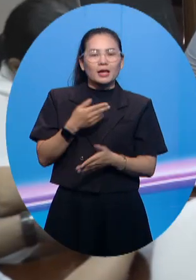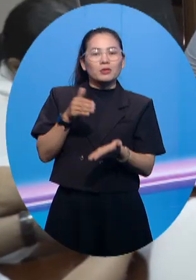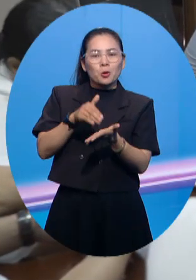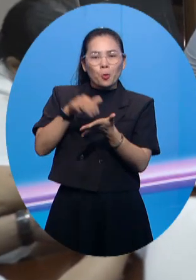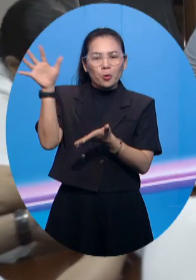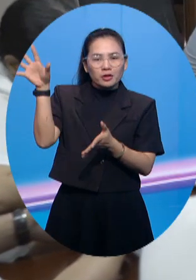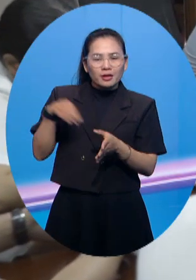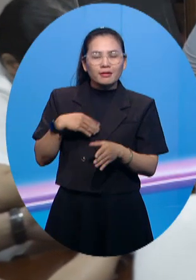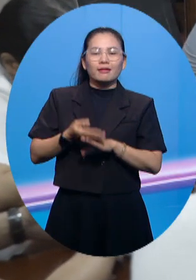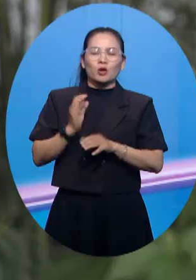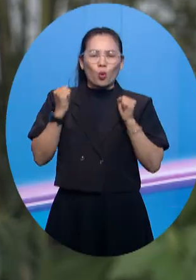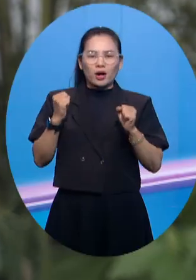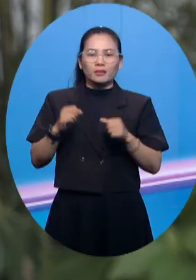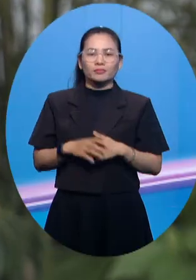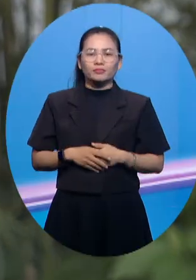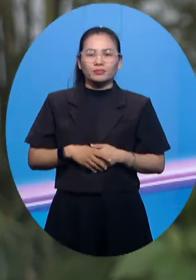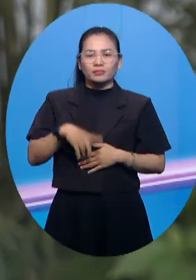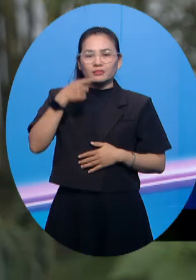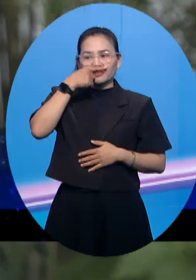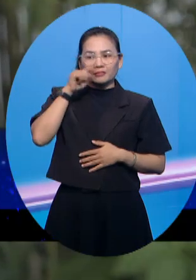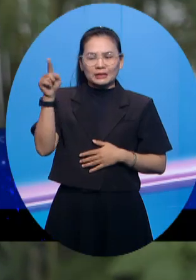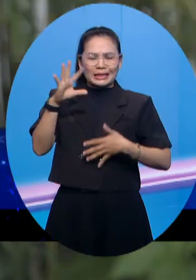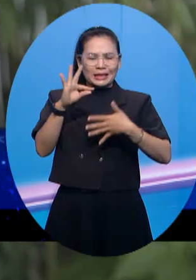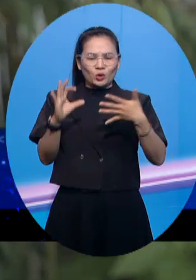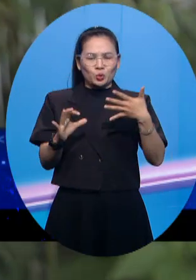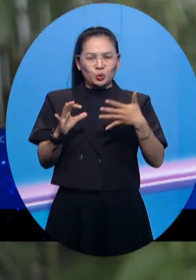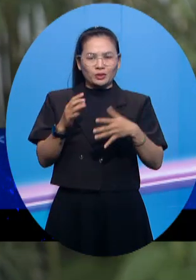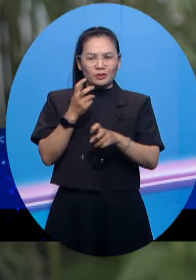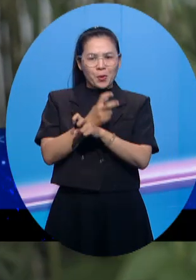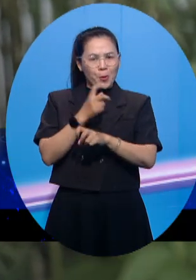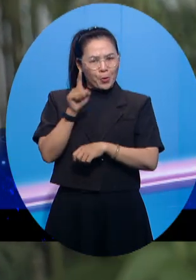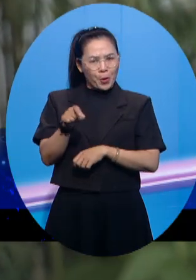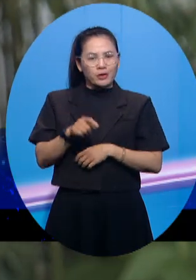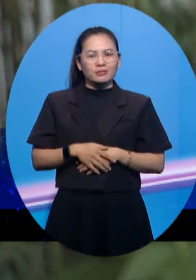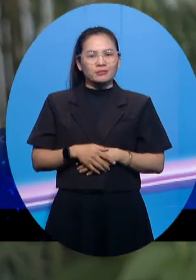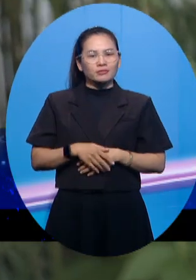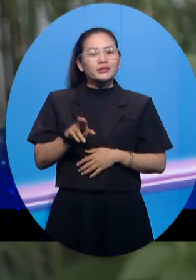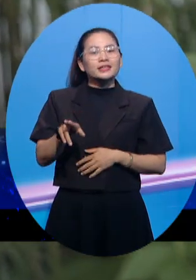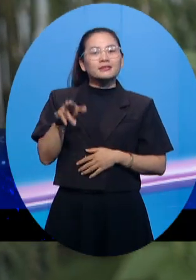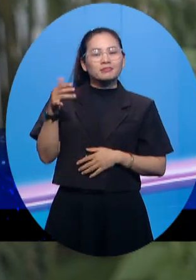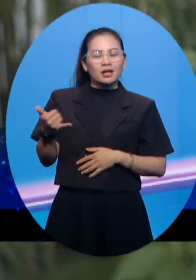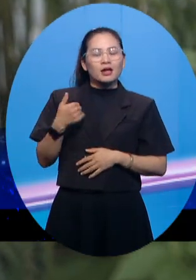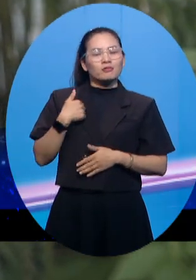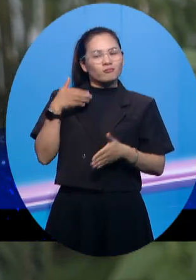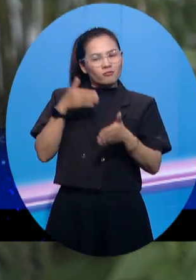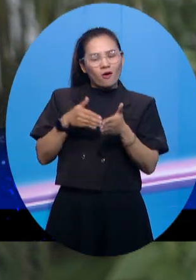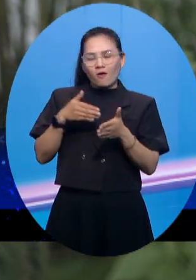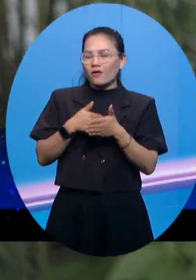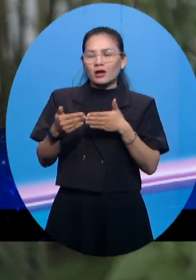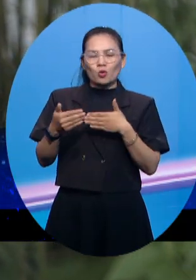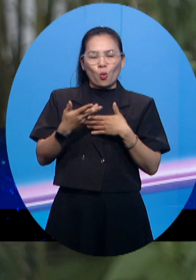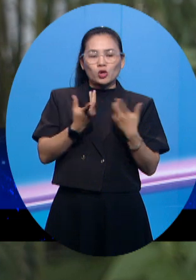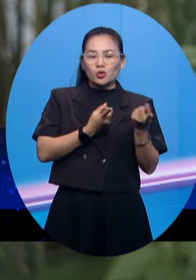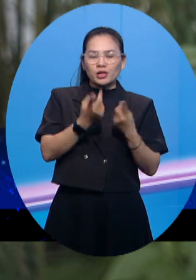lực. Singapore yêu cầu rất là nghiêm ngặt, các điều kiện tiêu chuẩn rất là nghiêm ngặt. Do đó đây cũng sẽ là một cái khó khăn ban đầu của các doanh